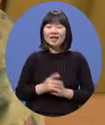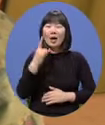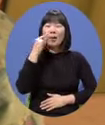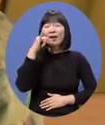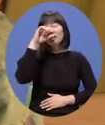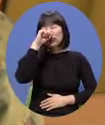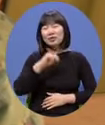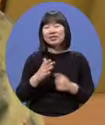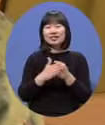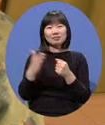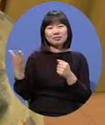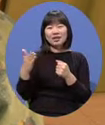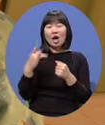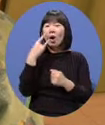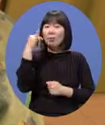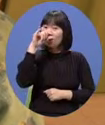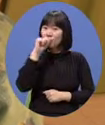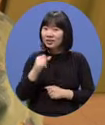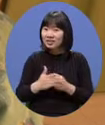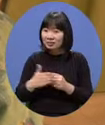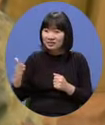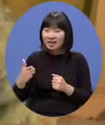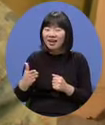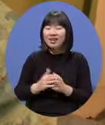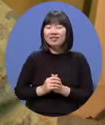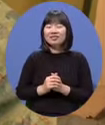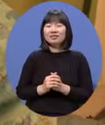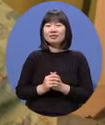엄마가 좋아서요. 엄마가 좋아서? 네.